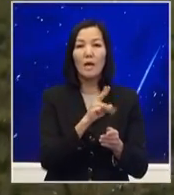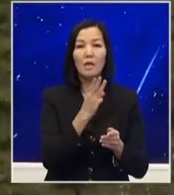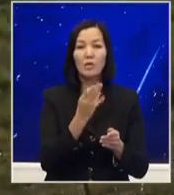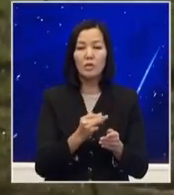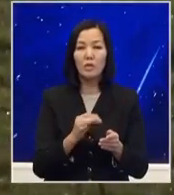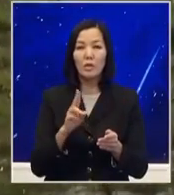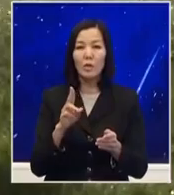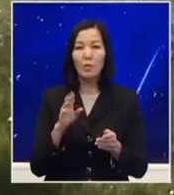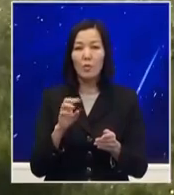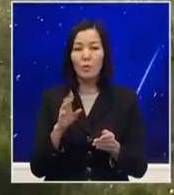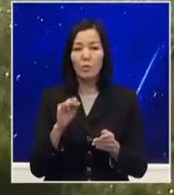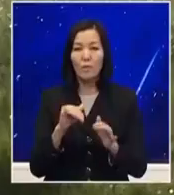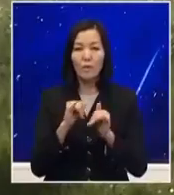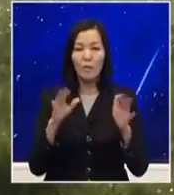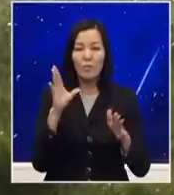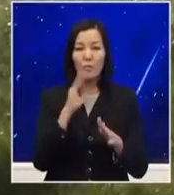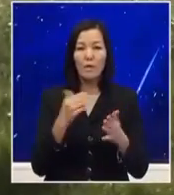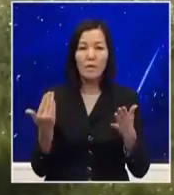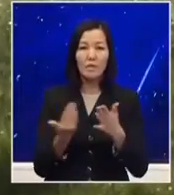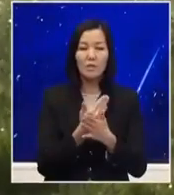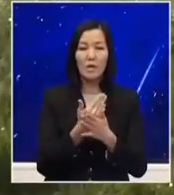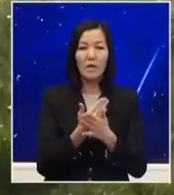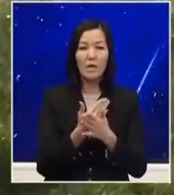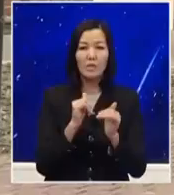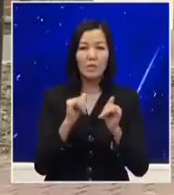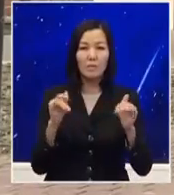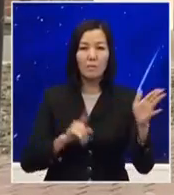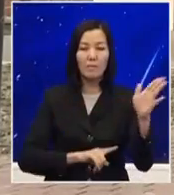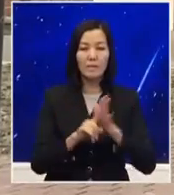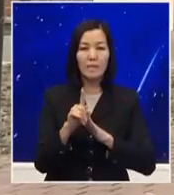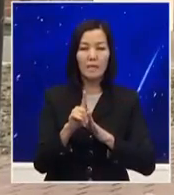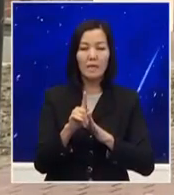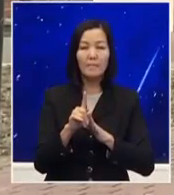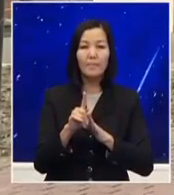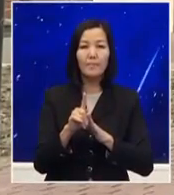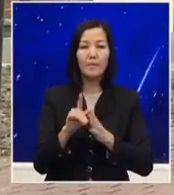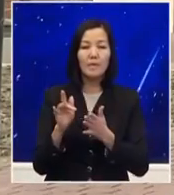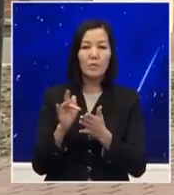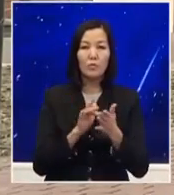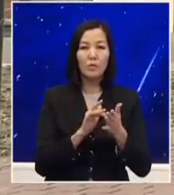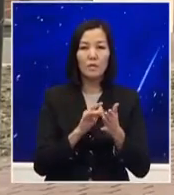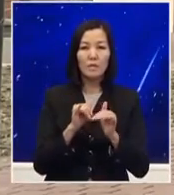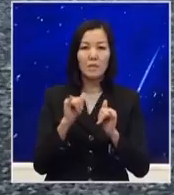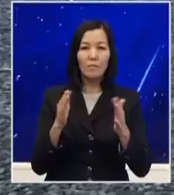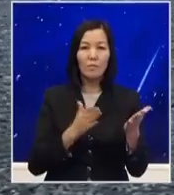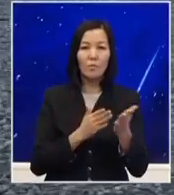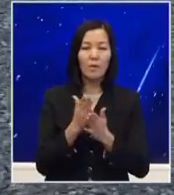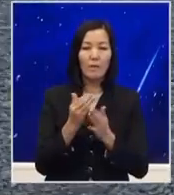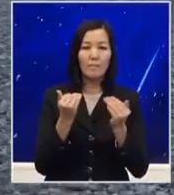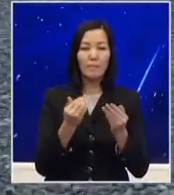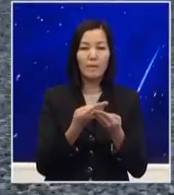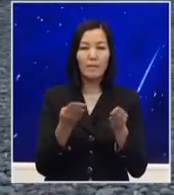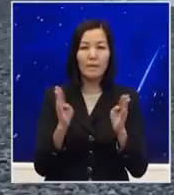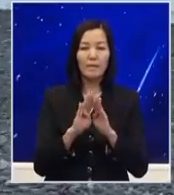даму кеңжиегі кең. Жыл сайын жаңарып, жанданып жатыр. Себебі де белгілі – отандық туристік аймақ. Биыл